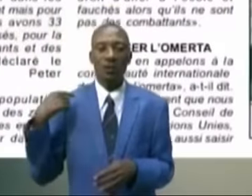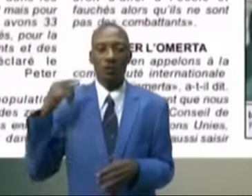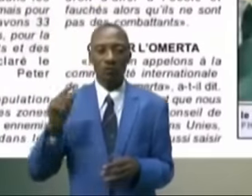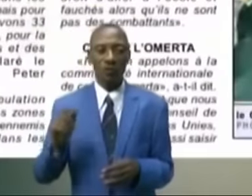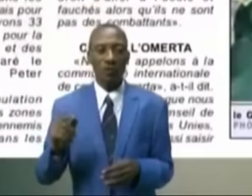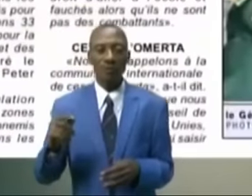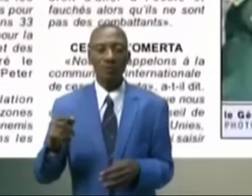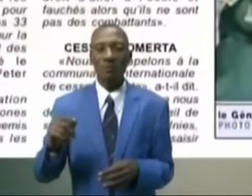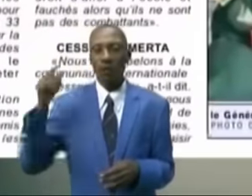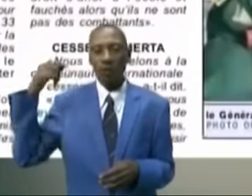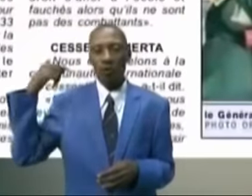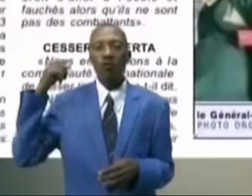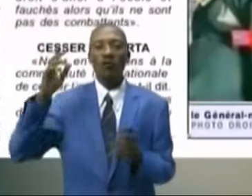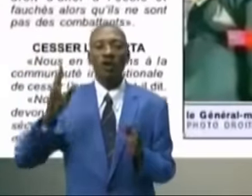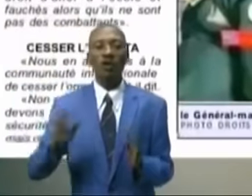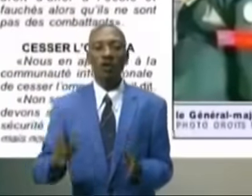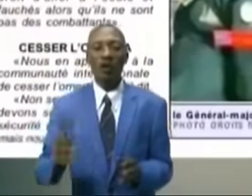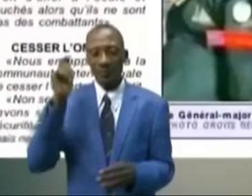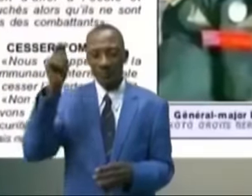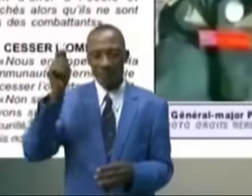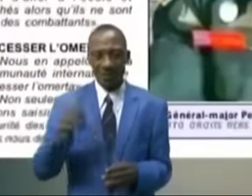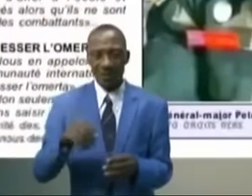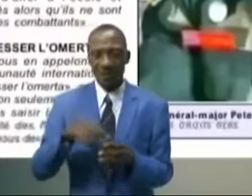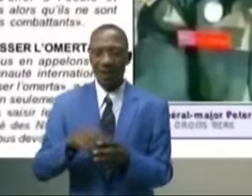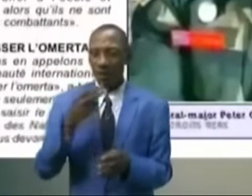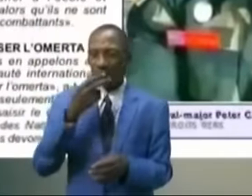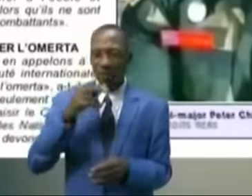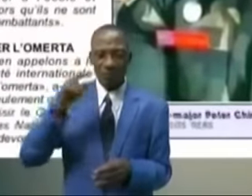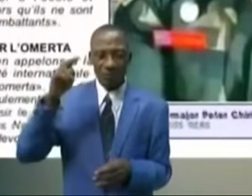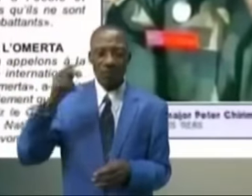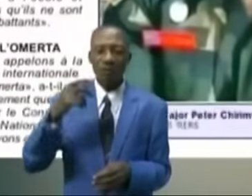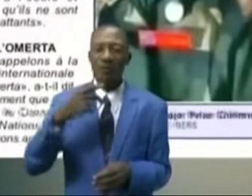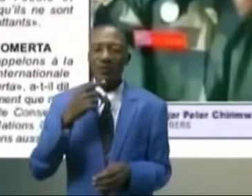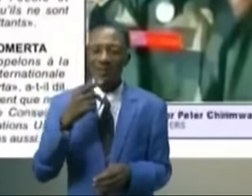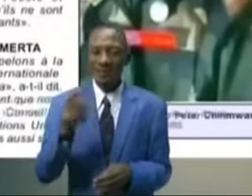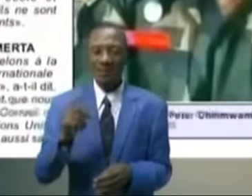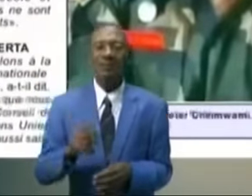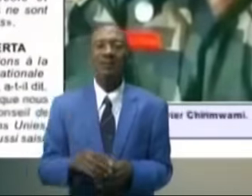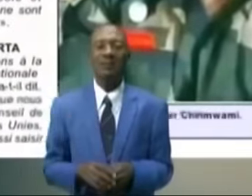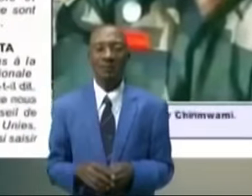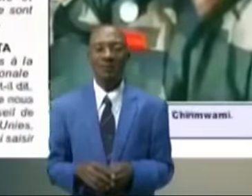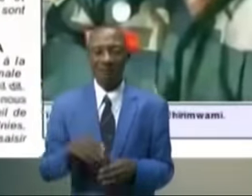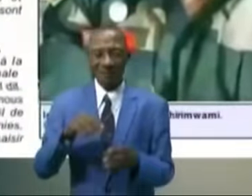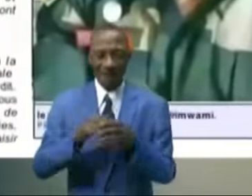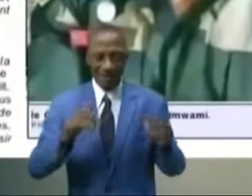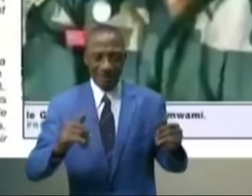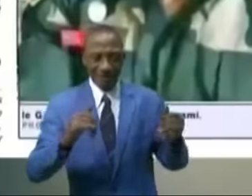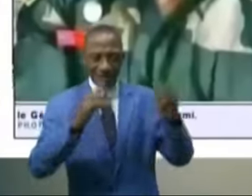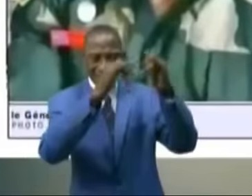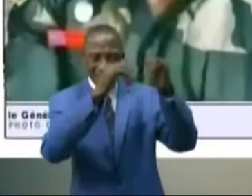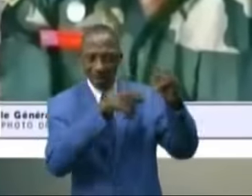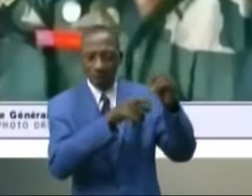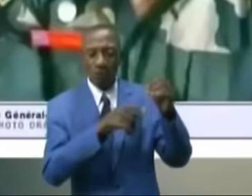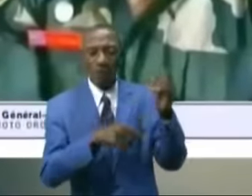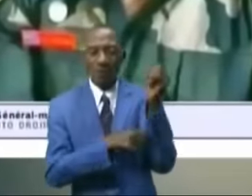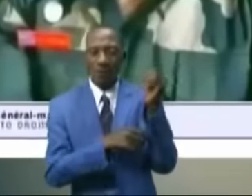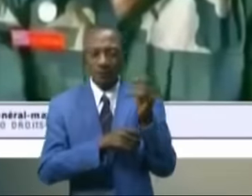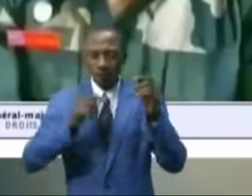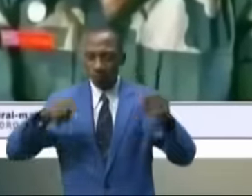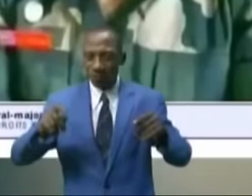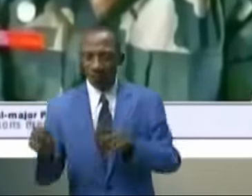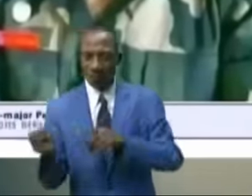militaire du Nord Kivu, écrit le confrère, le bombardement du camp des déplacés de Mugunga à Goma, vendredi 3 mai par